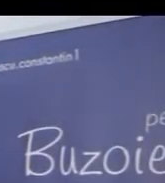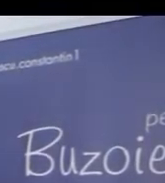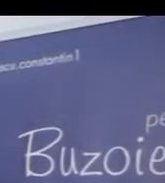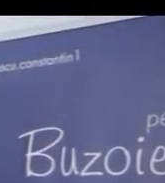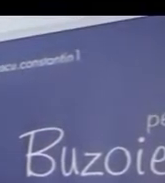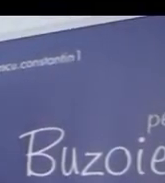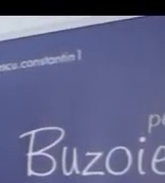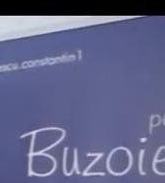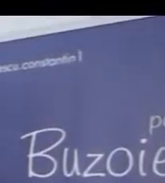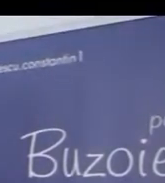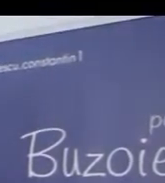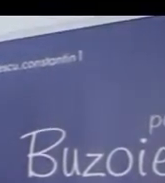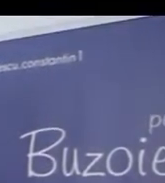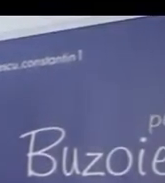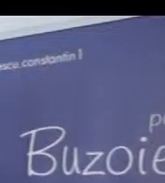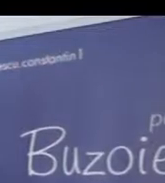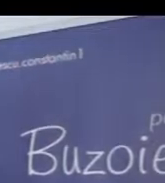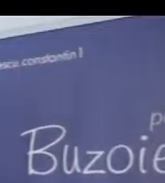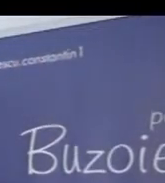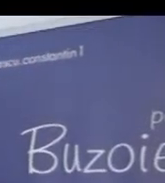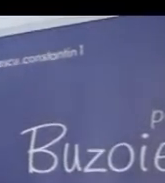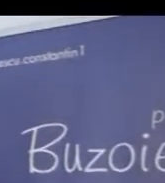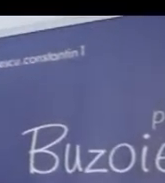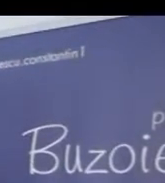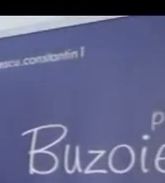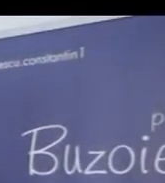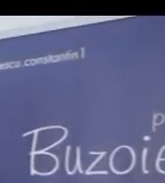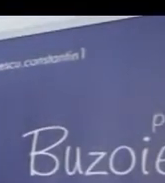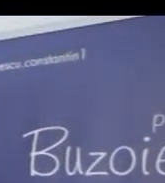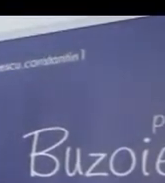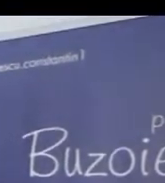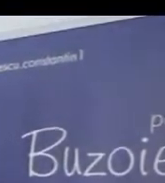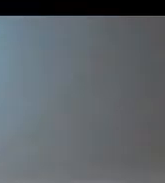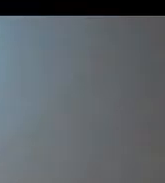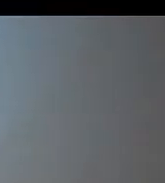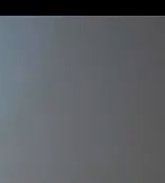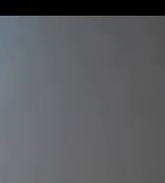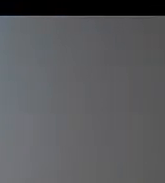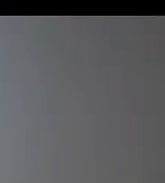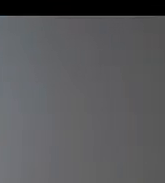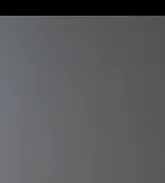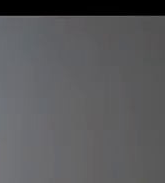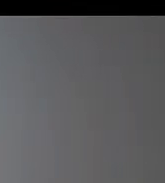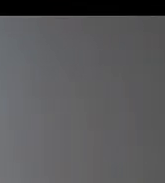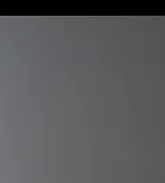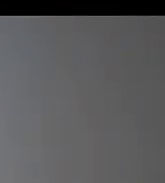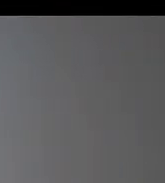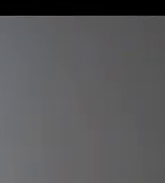prima profesionalismul și mai ales respectul pentru dumneavoastră, cetățenii buzoieni.